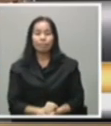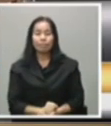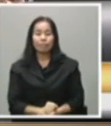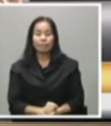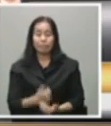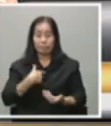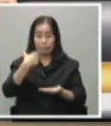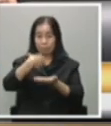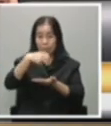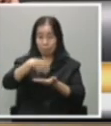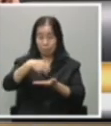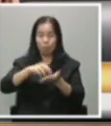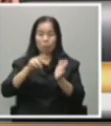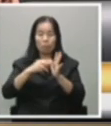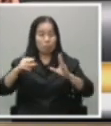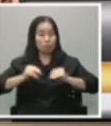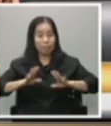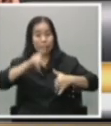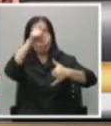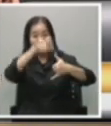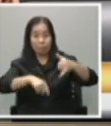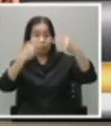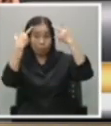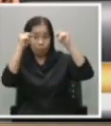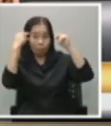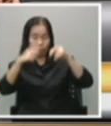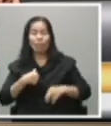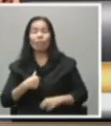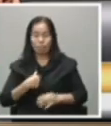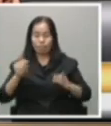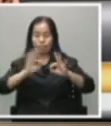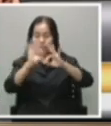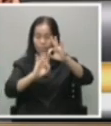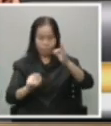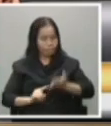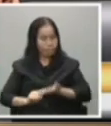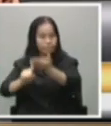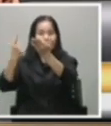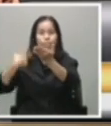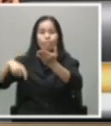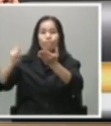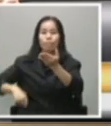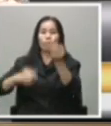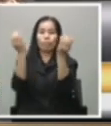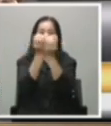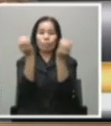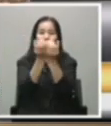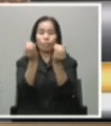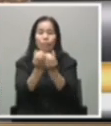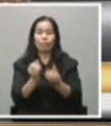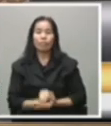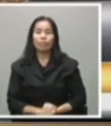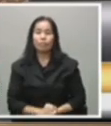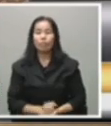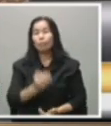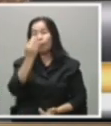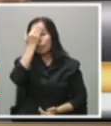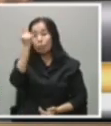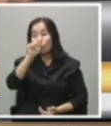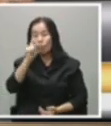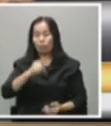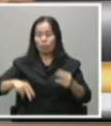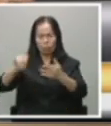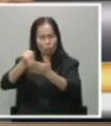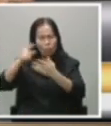ายไม่ไว้วางใจท่านแล้วกับผมจะส่งคำร้องไปยังศาลรัฐธรรมนูญอีกทางหนึ่งเพื่อพิจารณา